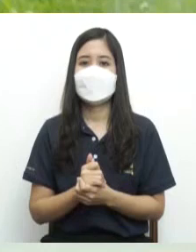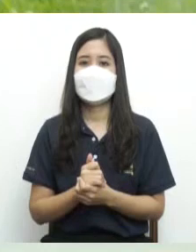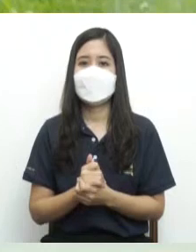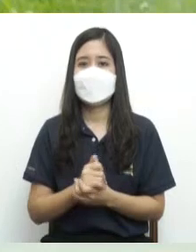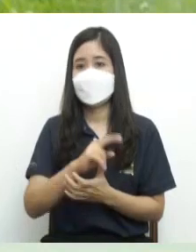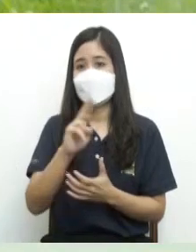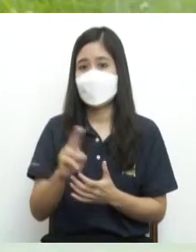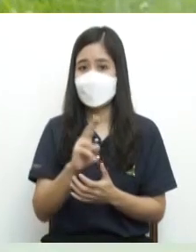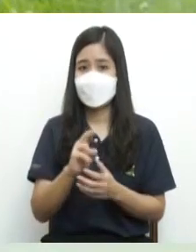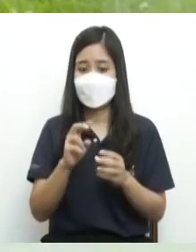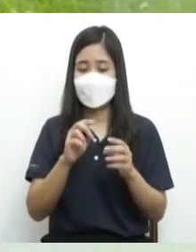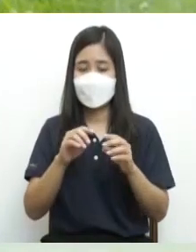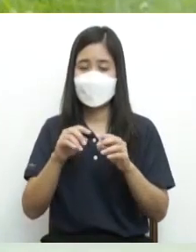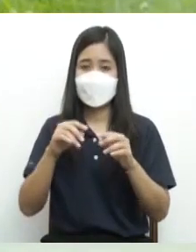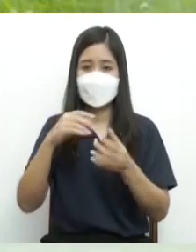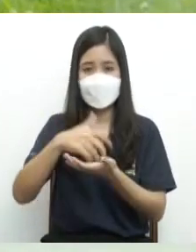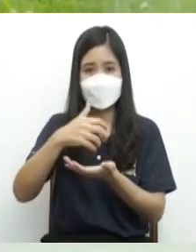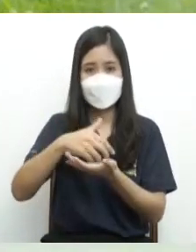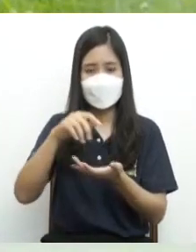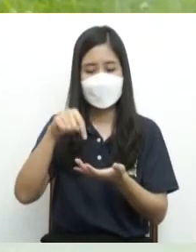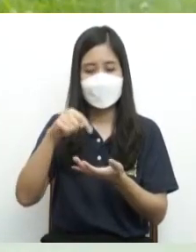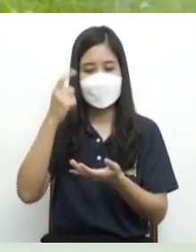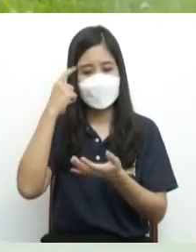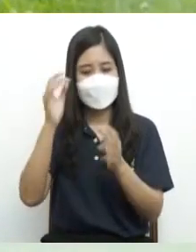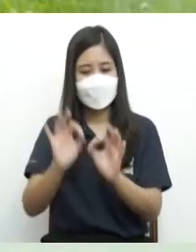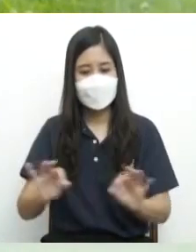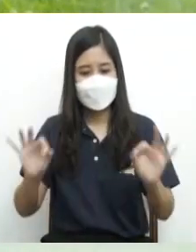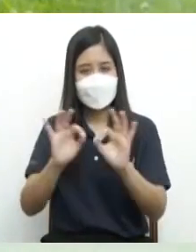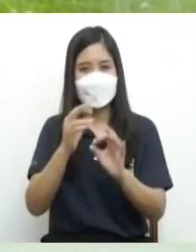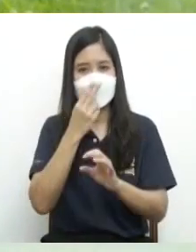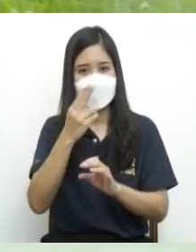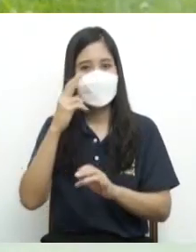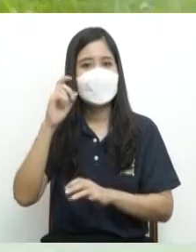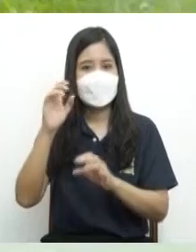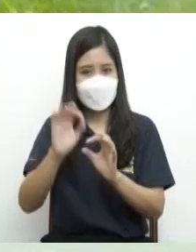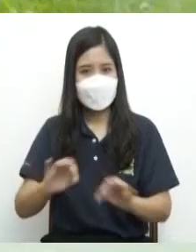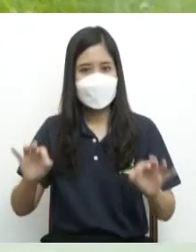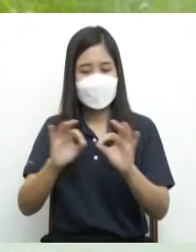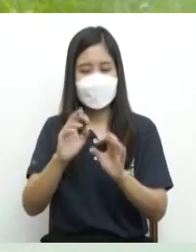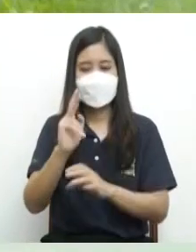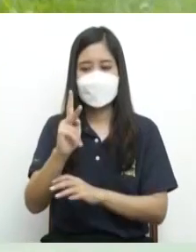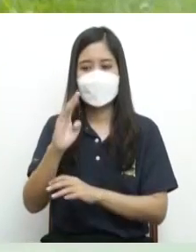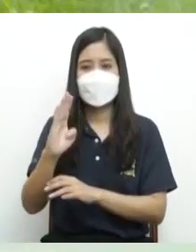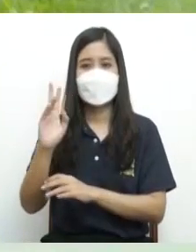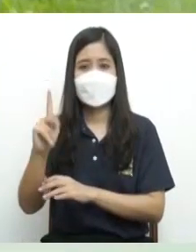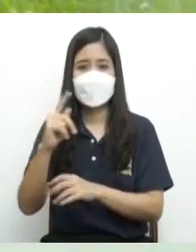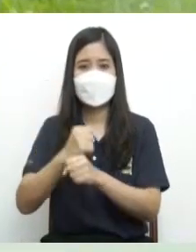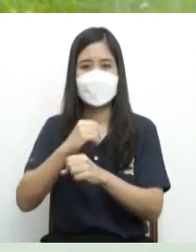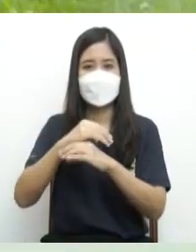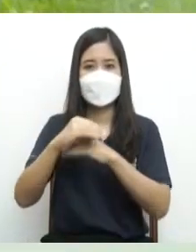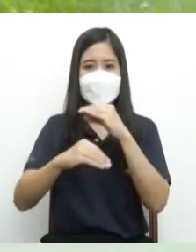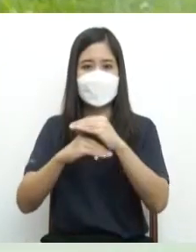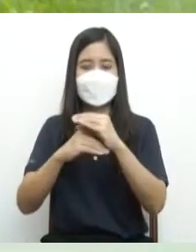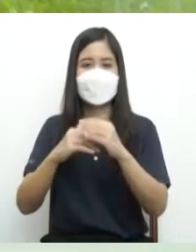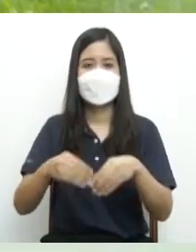ทีตรงนี้ก็เป็นเวทีที่เรามีความจำเป็นอยู่แล้วว่ากบข.กับข้าราชการครูอยู่คู่กันอยู่แล้วเพราะเราถูกบัง